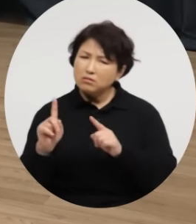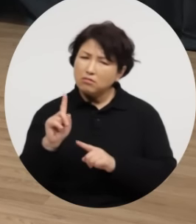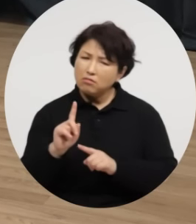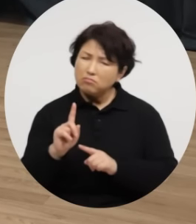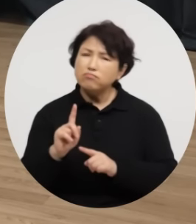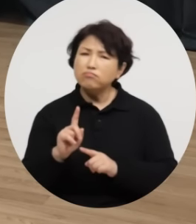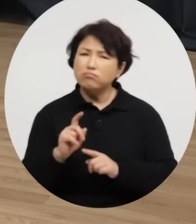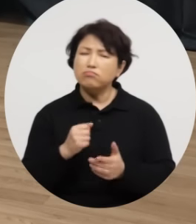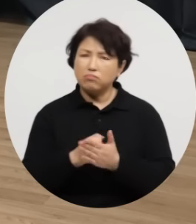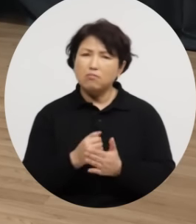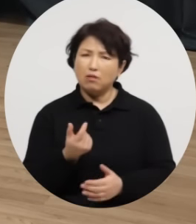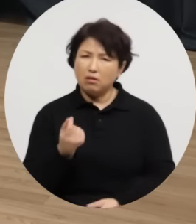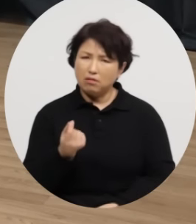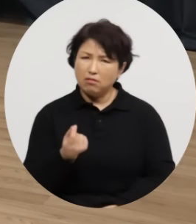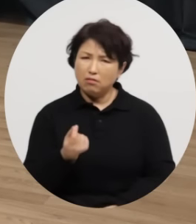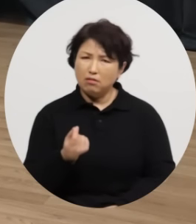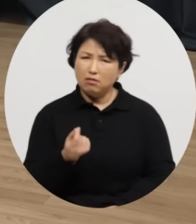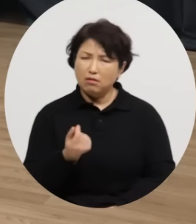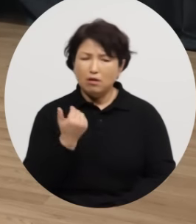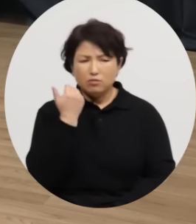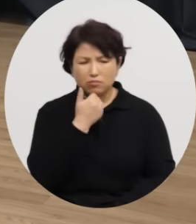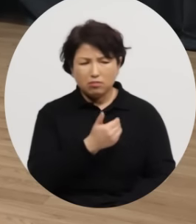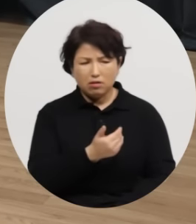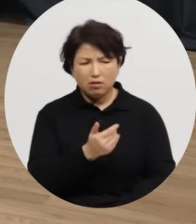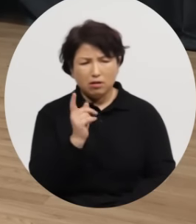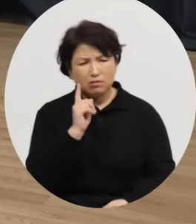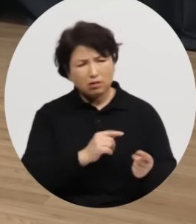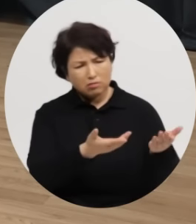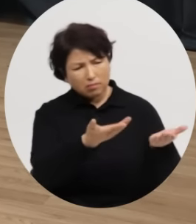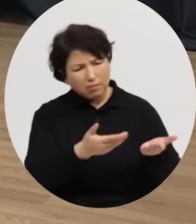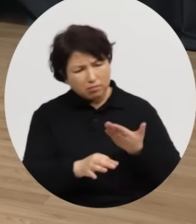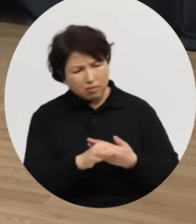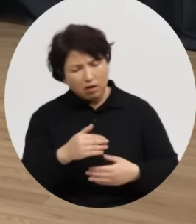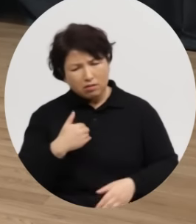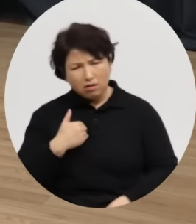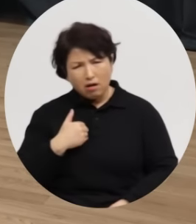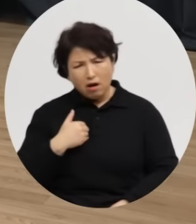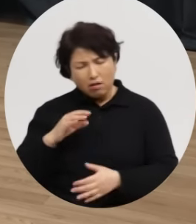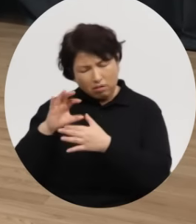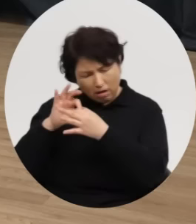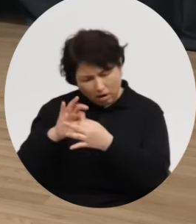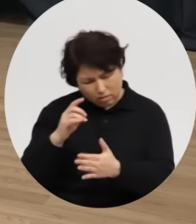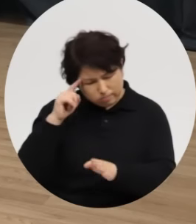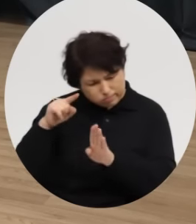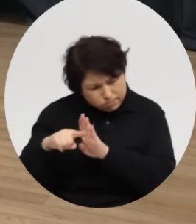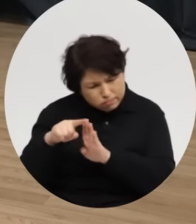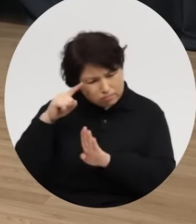상황이 생기면 무의식적으로 또 습관적으로 부정적인 생각에 너무 깊게 빠져버립니다.